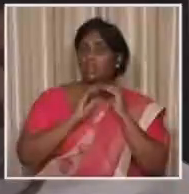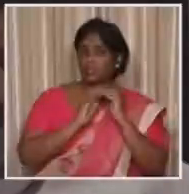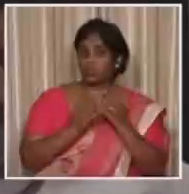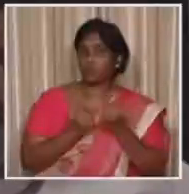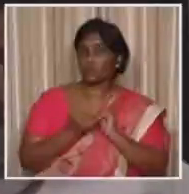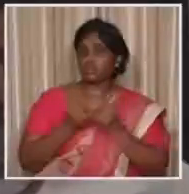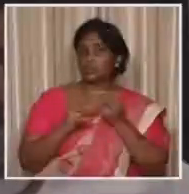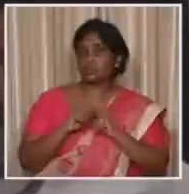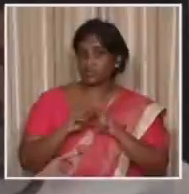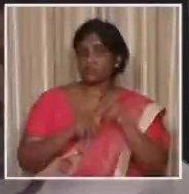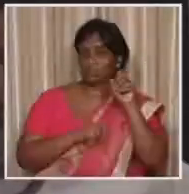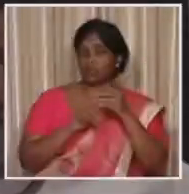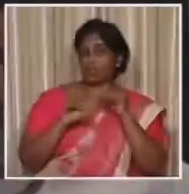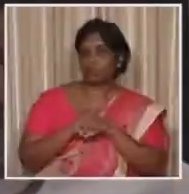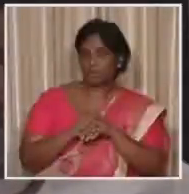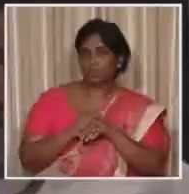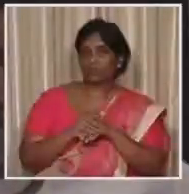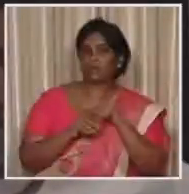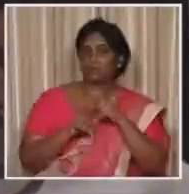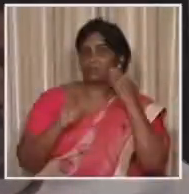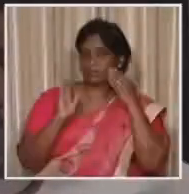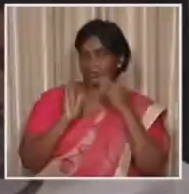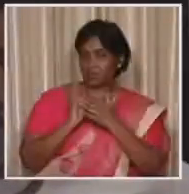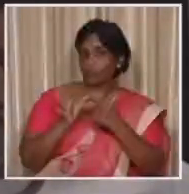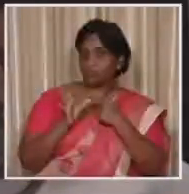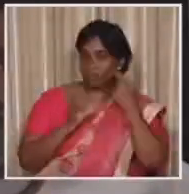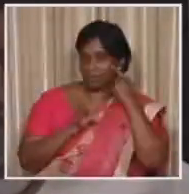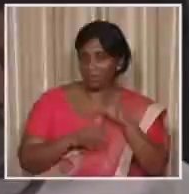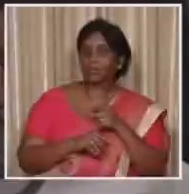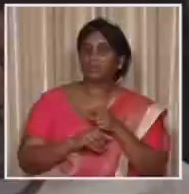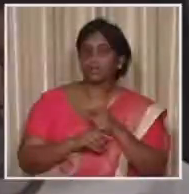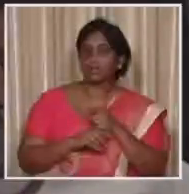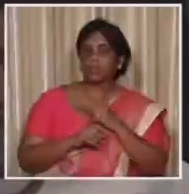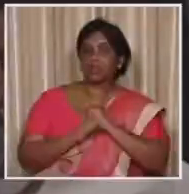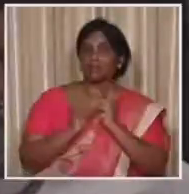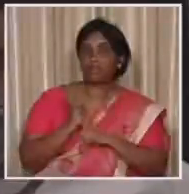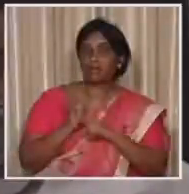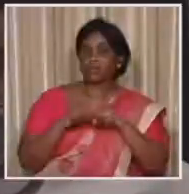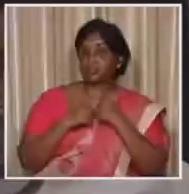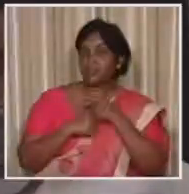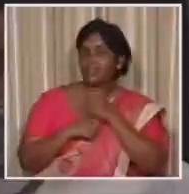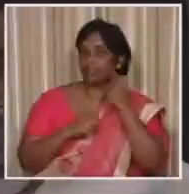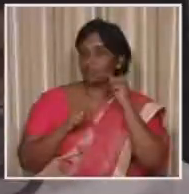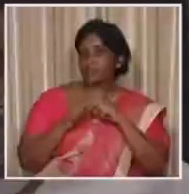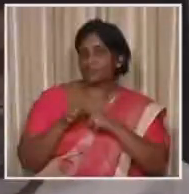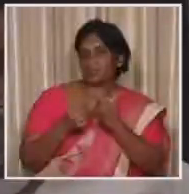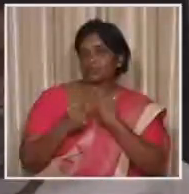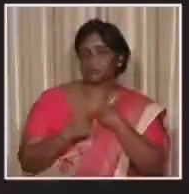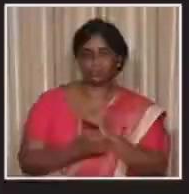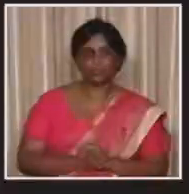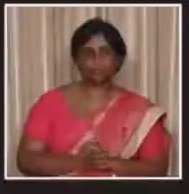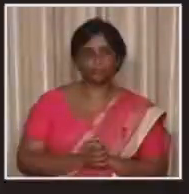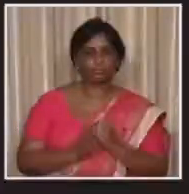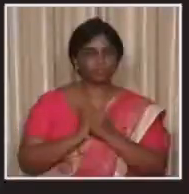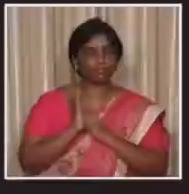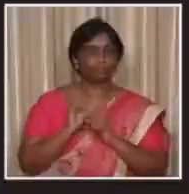අවශ්‍ය නිලධාරීන් සහ ඒ කාඩර් එක ඉන්න ඕන. ඒ පිළිබඳව ඔබතුමාගෙන් උත්තරයක් බලාපොරොත්තු වෙනවා. ඒ වගේම ගෝල් ටයිටන්ස් පුරන්දු ඔබතුමාගෙන් මම ප්‍රශ්නයක් ගැන උත්තරයක් බලාපොරොත්තු වෙනවා. ගරු